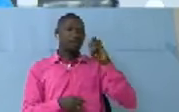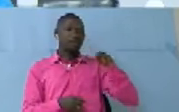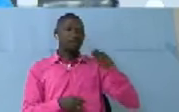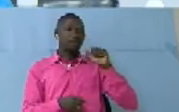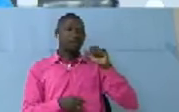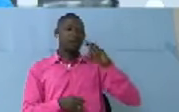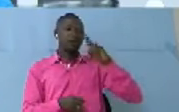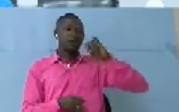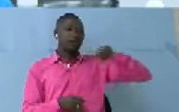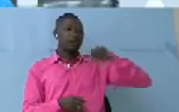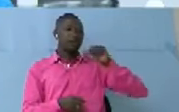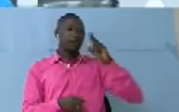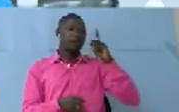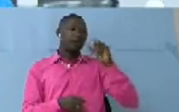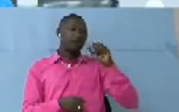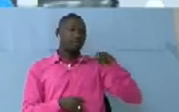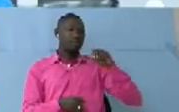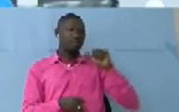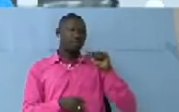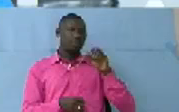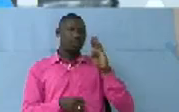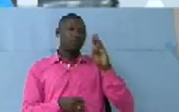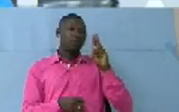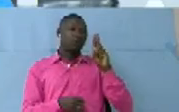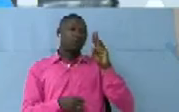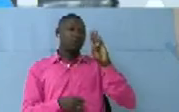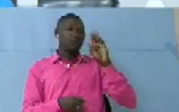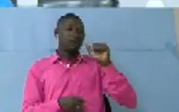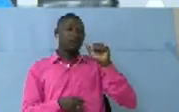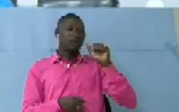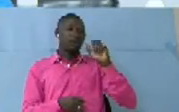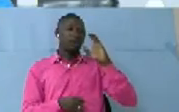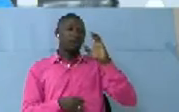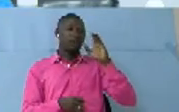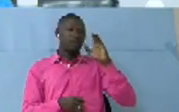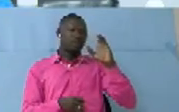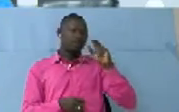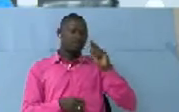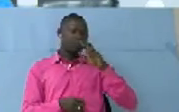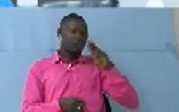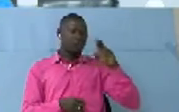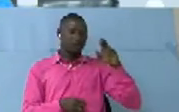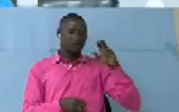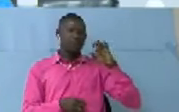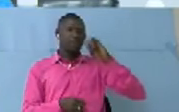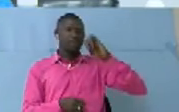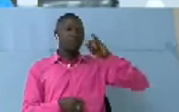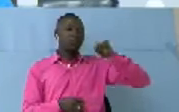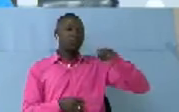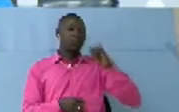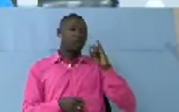Gite. Buakar Gite. Boubacar Dia. Boubacar Dia.